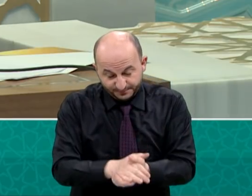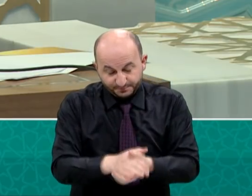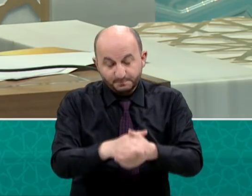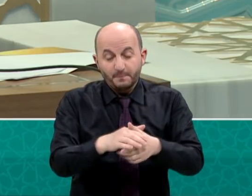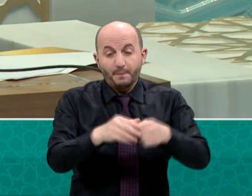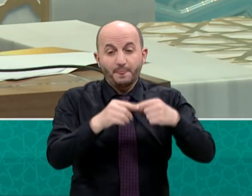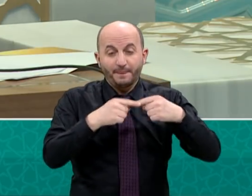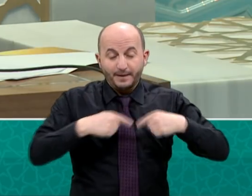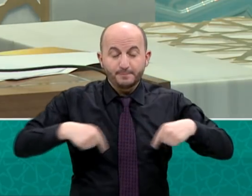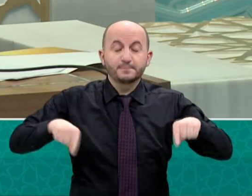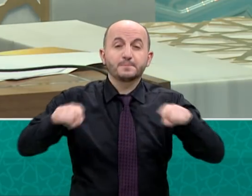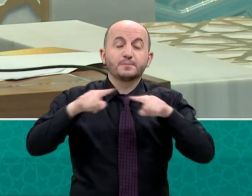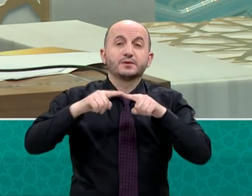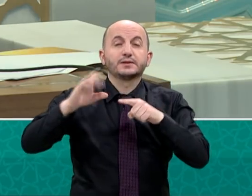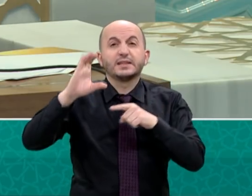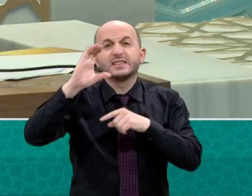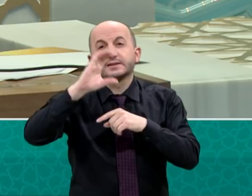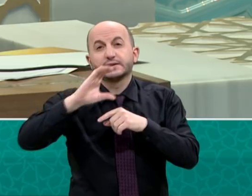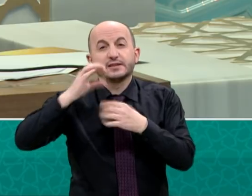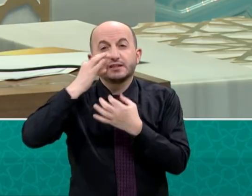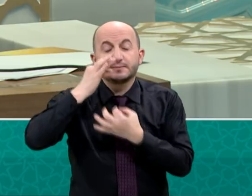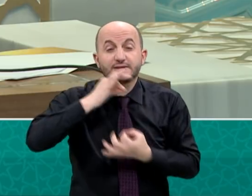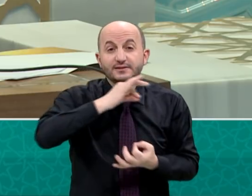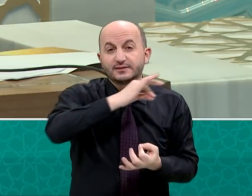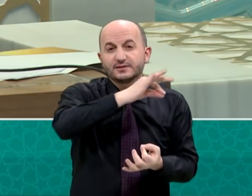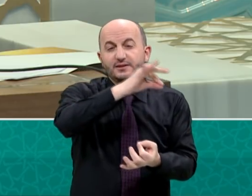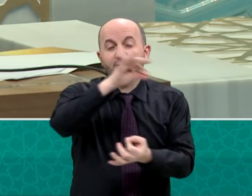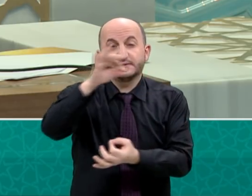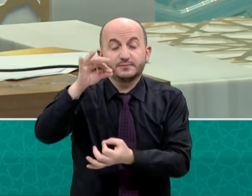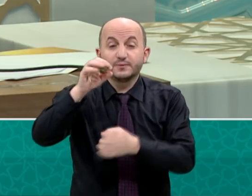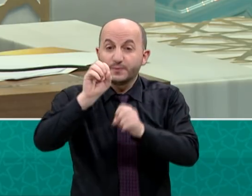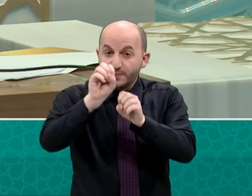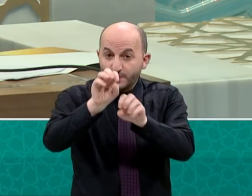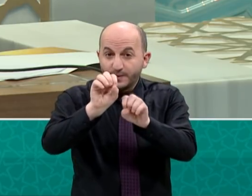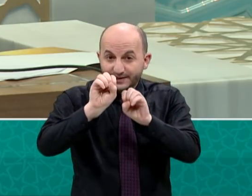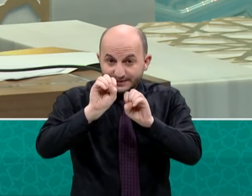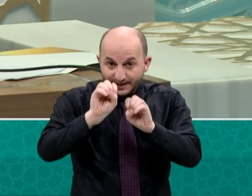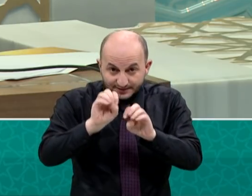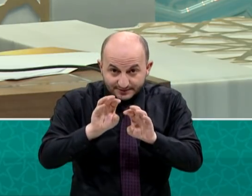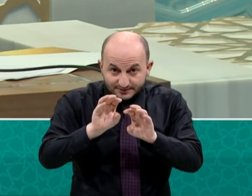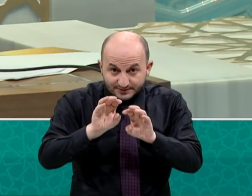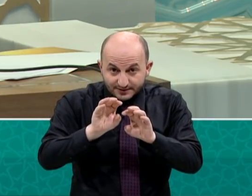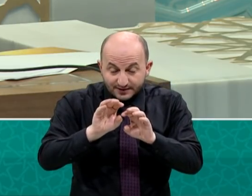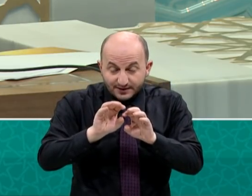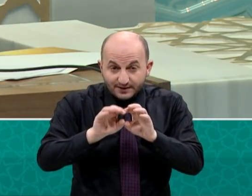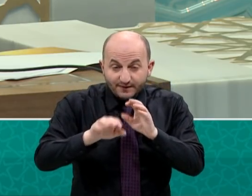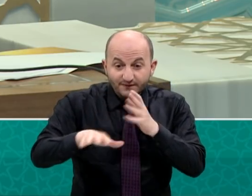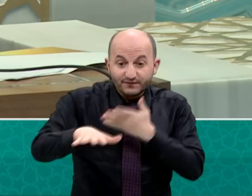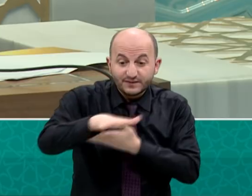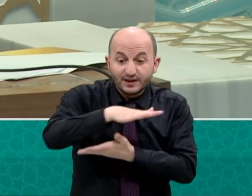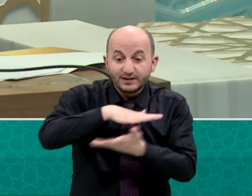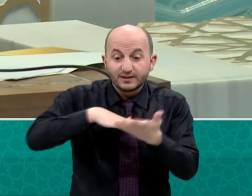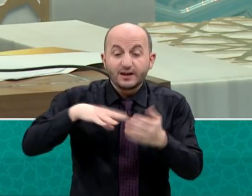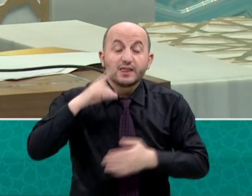bize İslam'ı, insanlığımızı öğreten Fahri Kainat